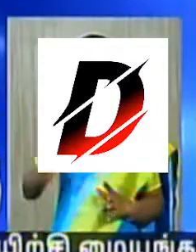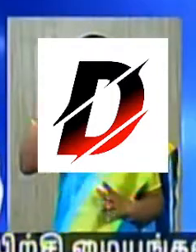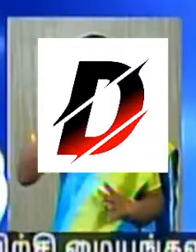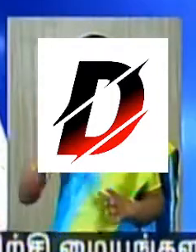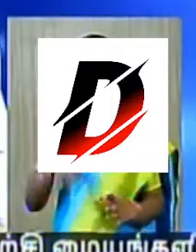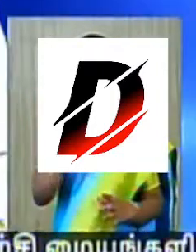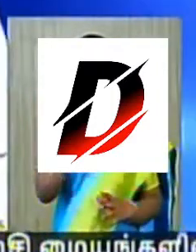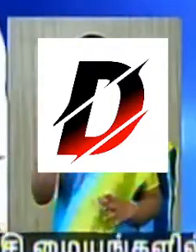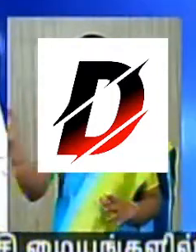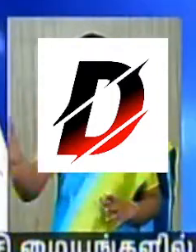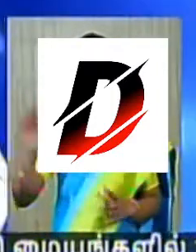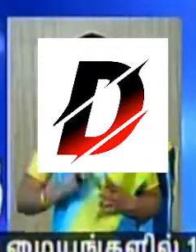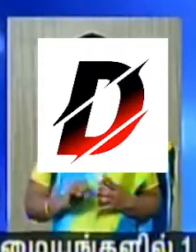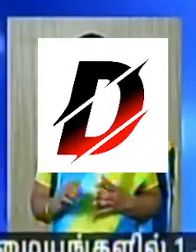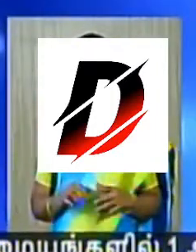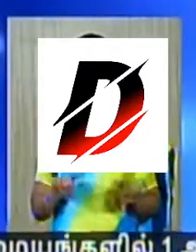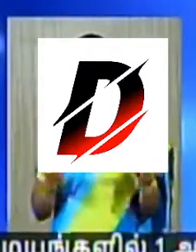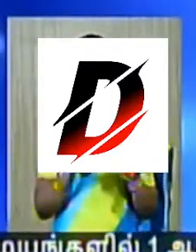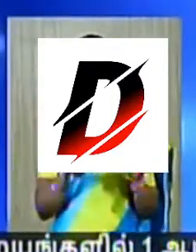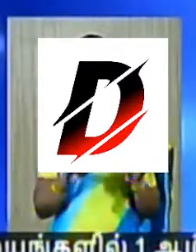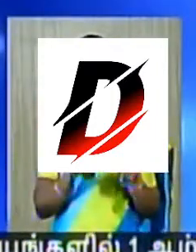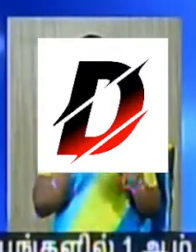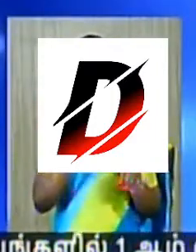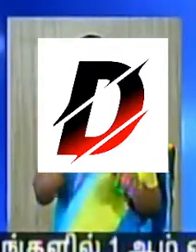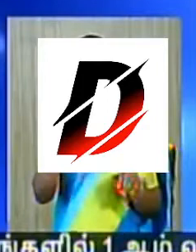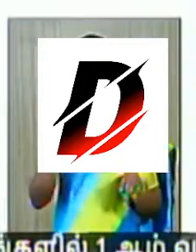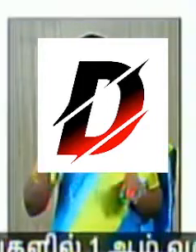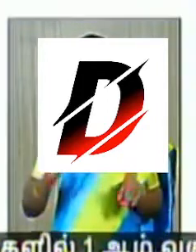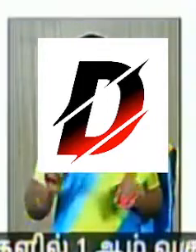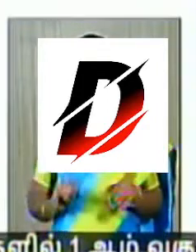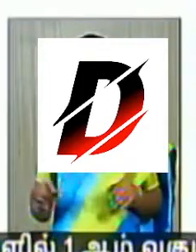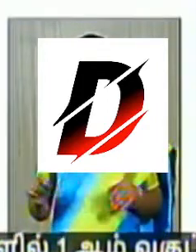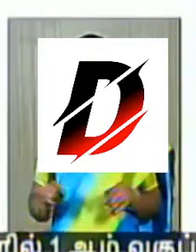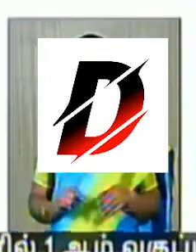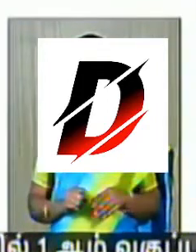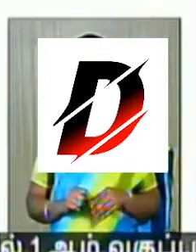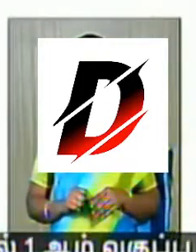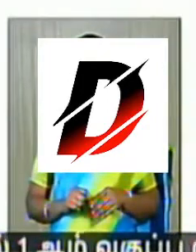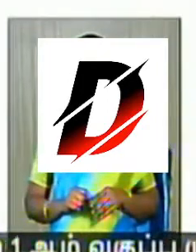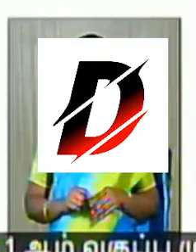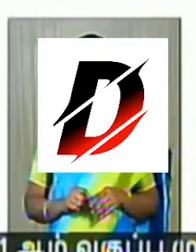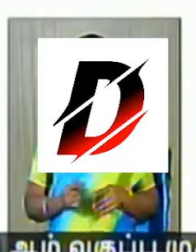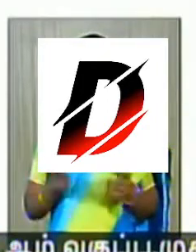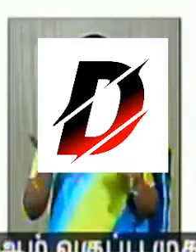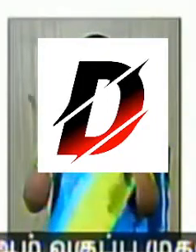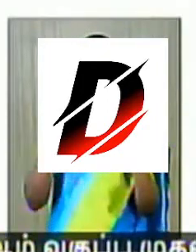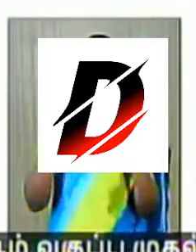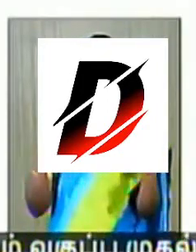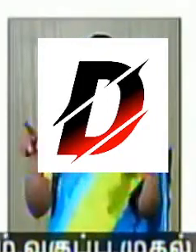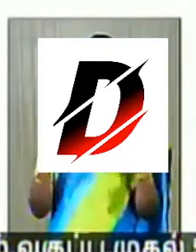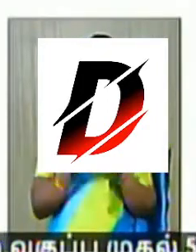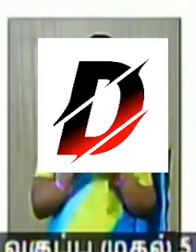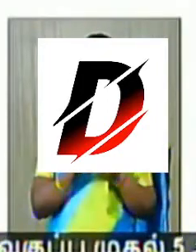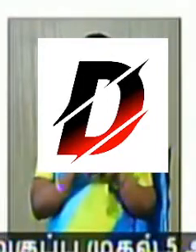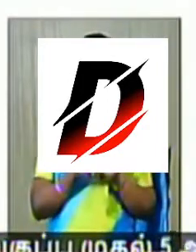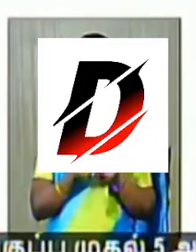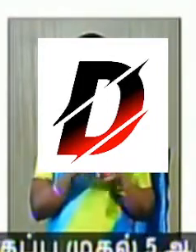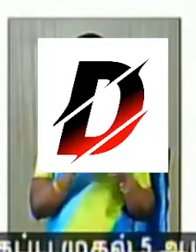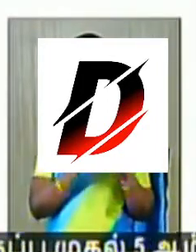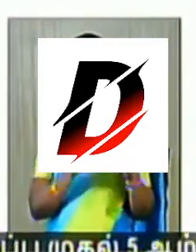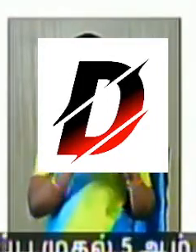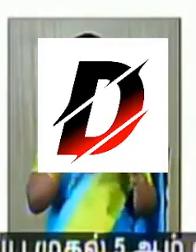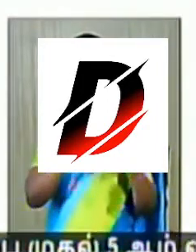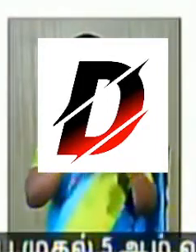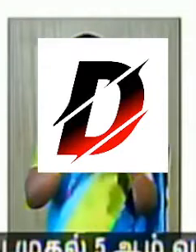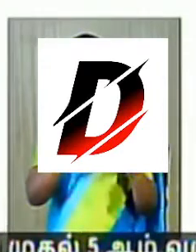போகிறோம். அப்போ அதுக்கு அளவு திட்டம் வேணுமா இல்லையா? நீங்கள் எக்ஸ் அச்சில் பார்த்தீங்கன்னா ஐபிஎம் போல் மைனஸ் ஒன் மைனஸ் ரெண்டு மைனஸ் மூணு மைனஸ் நாலு